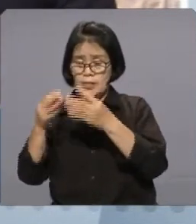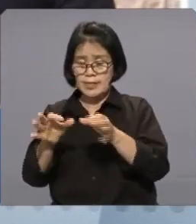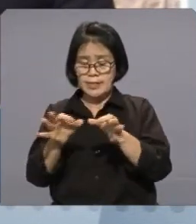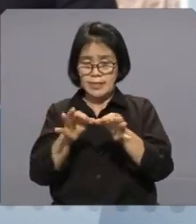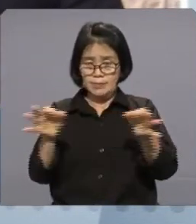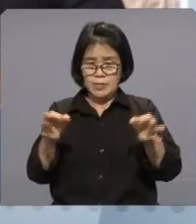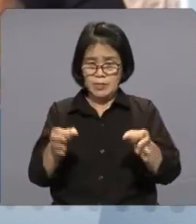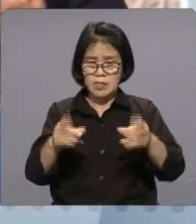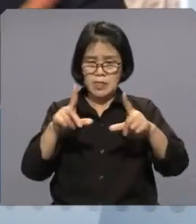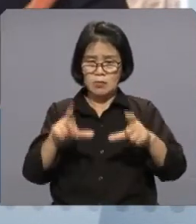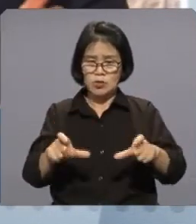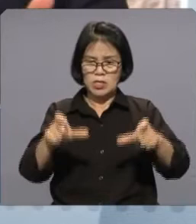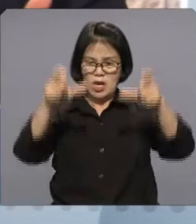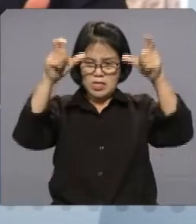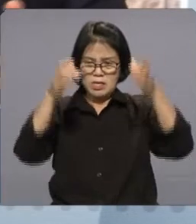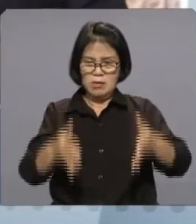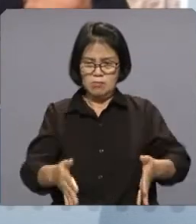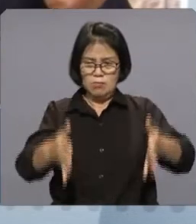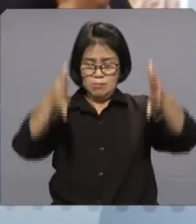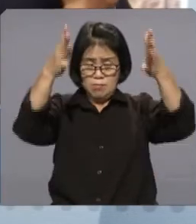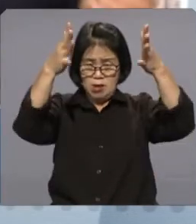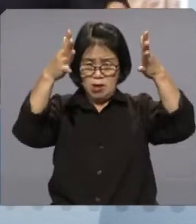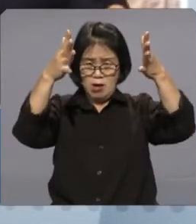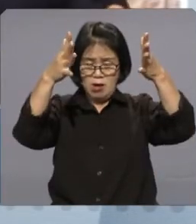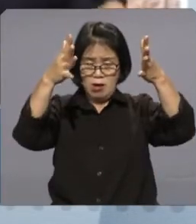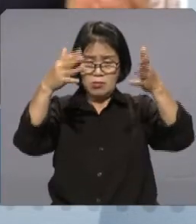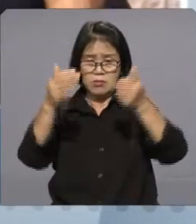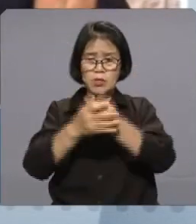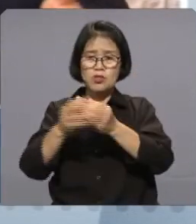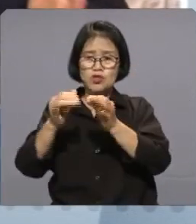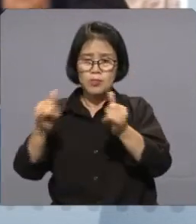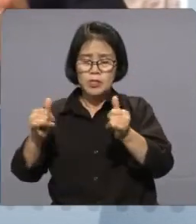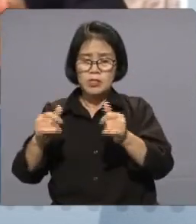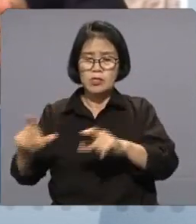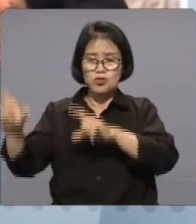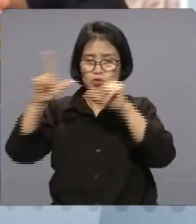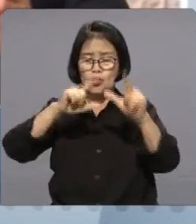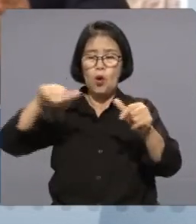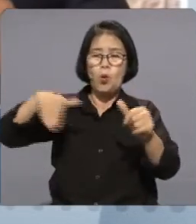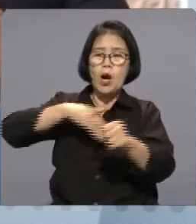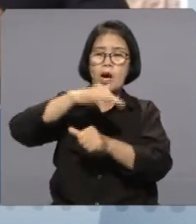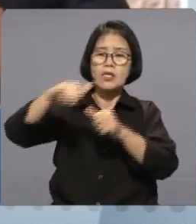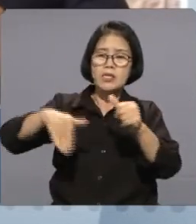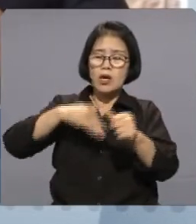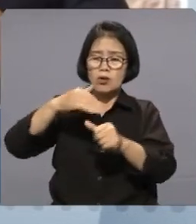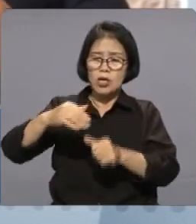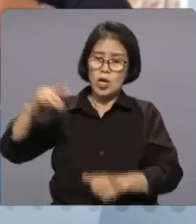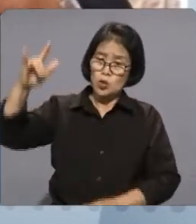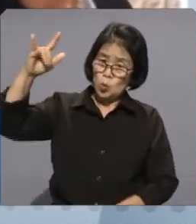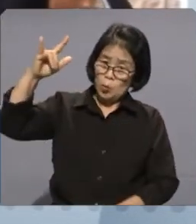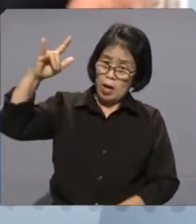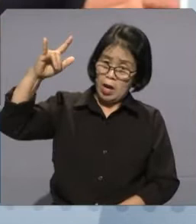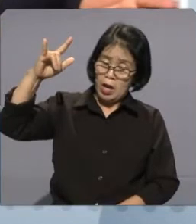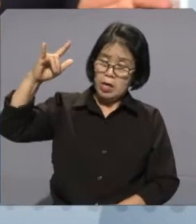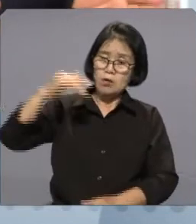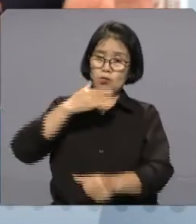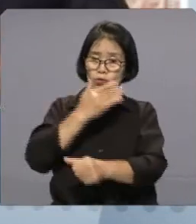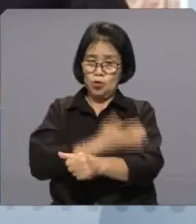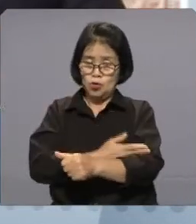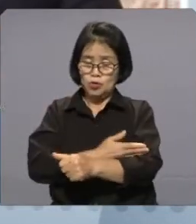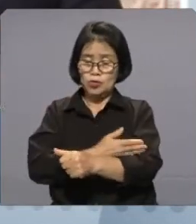이상 15층까지도 질 수 있기 때문에 주민들의 주거 환경에 조망권이라든가 여러